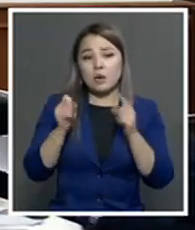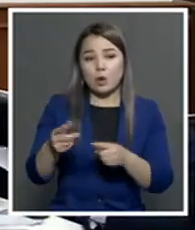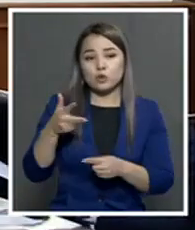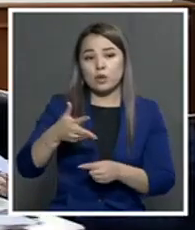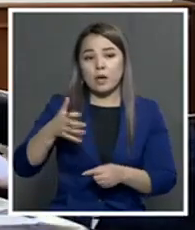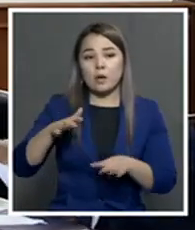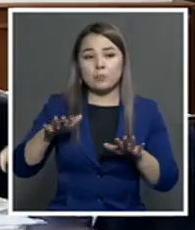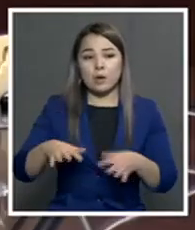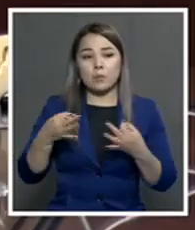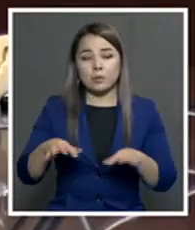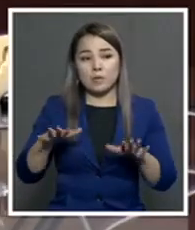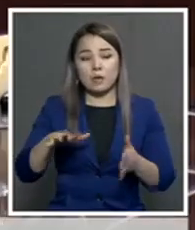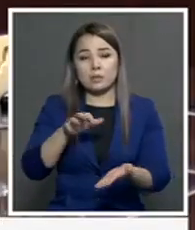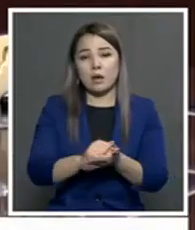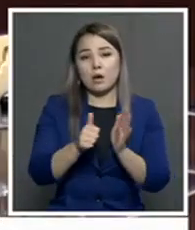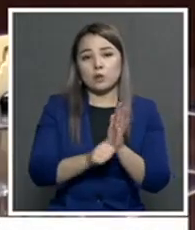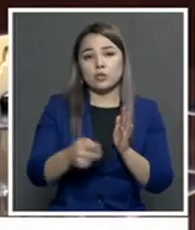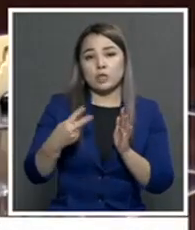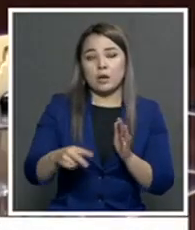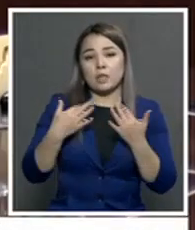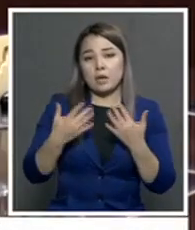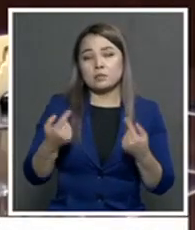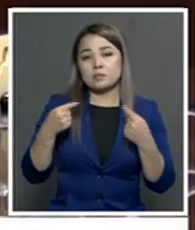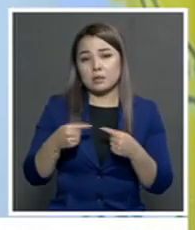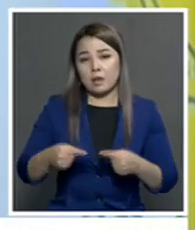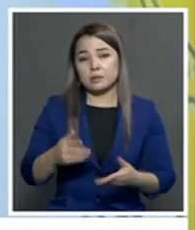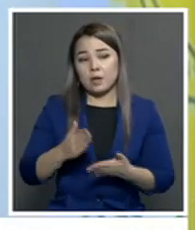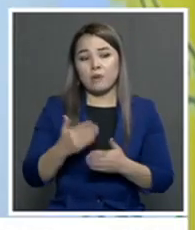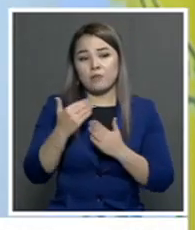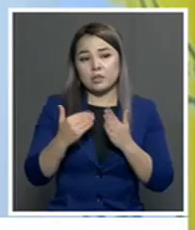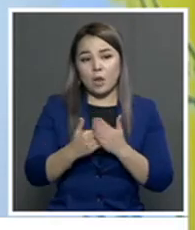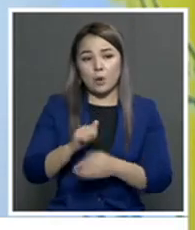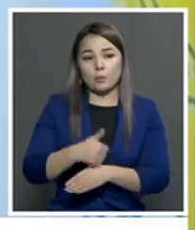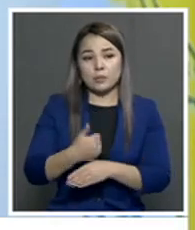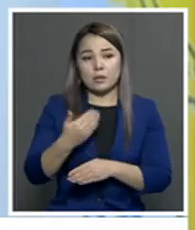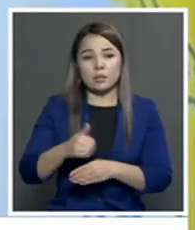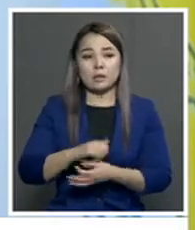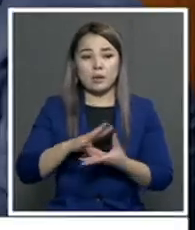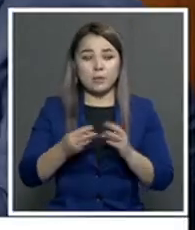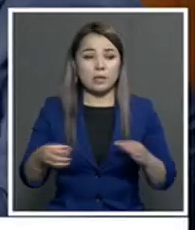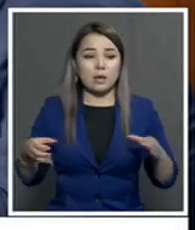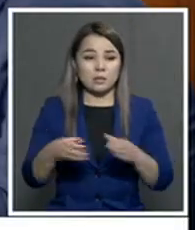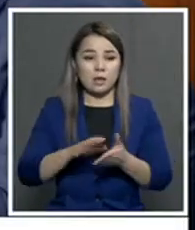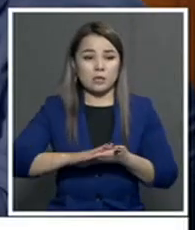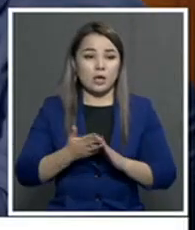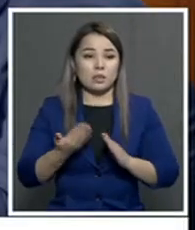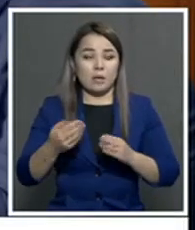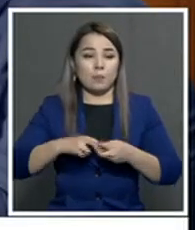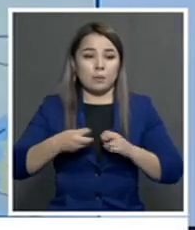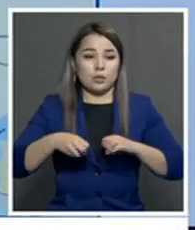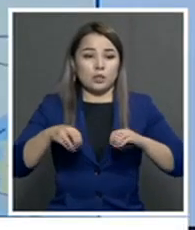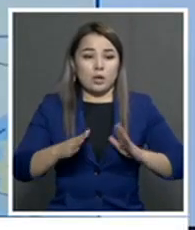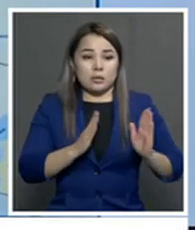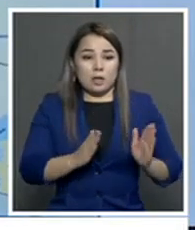3,5 мыңдай орын болса, соның 620-сы ғана талапқа сай. Ведомство өңірлеріндегі әкімдіктермен бірлесіп, осы проблеманы реттеуі